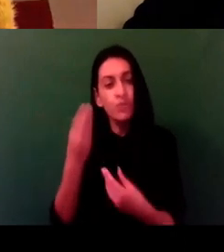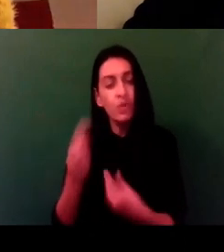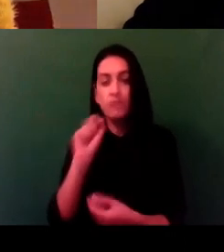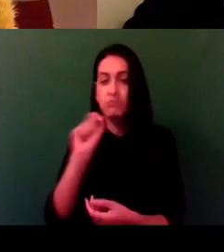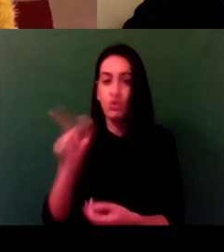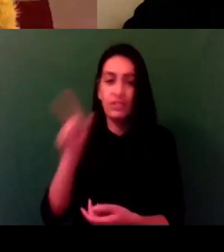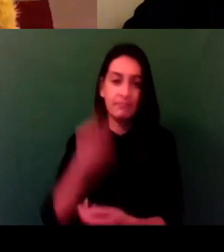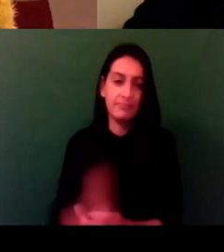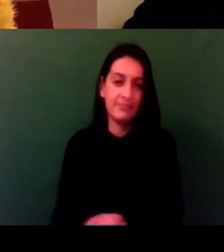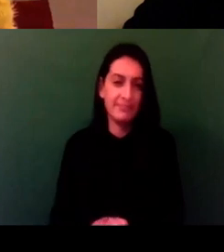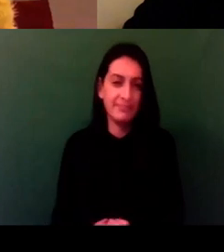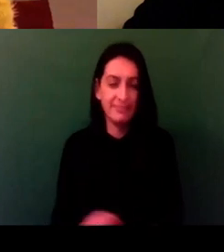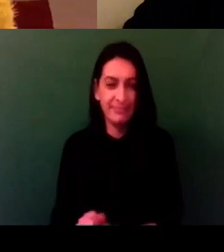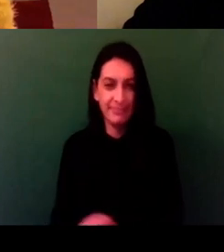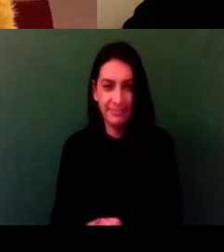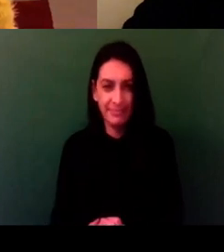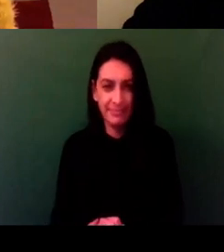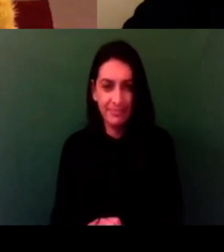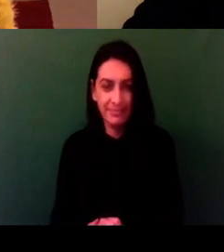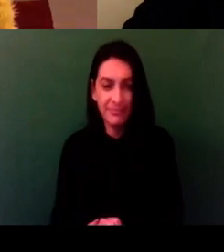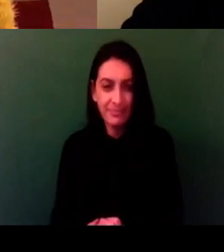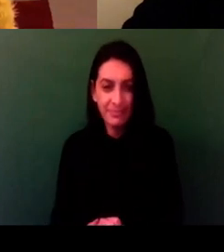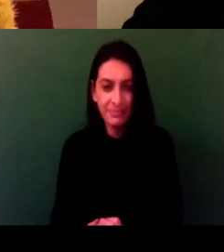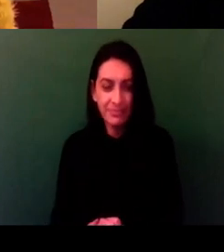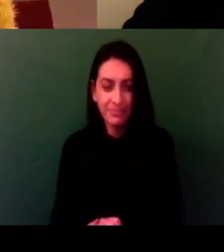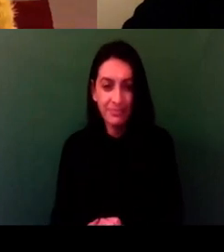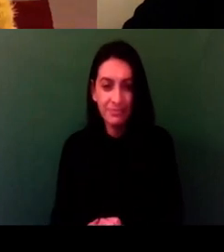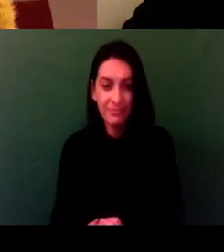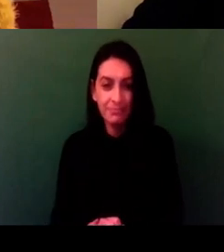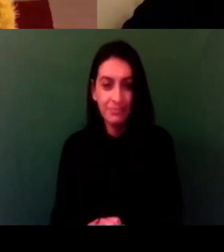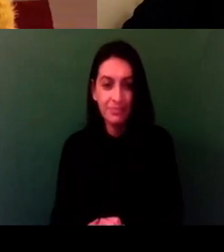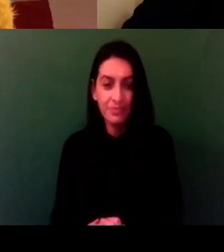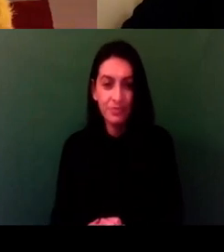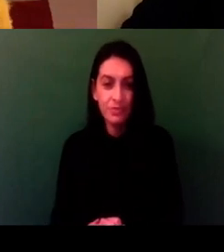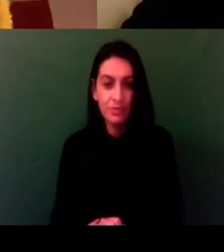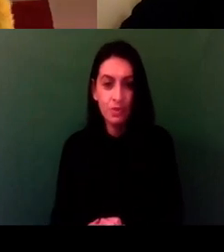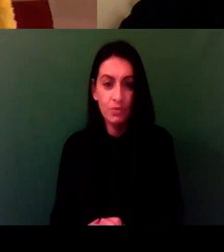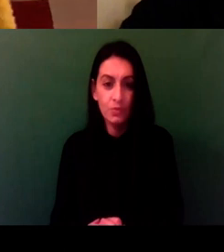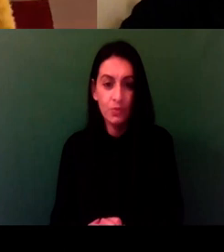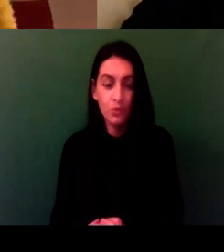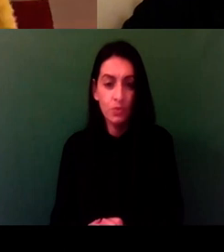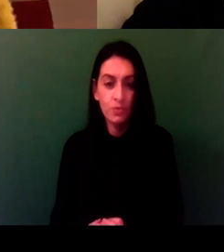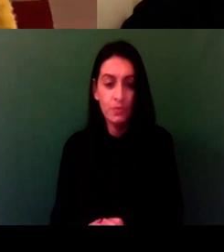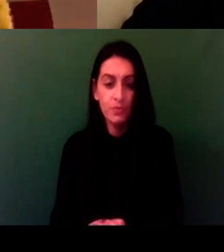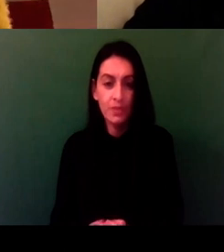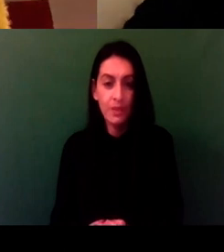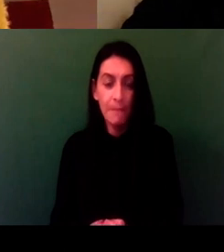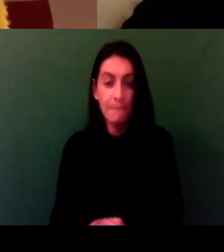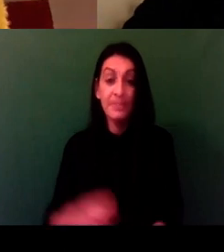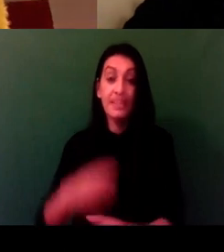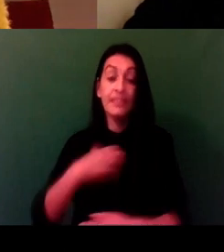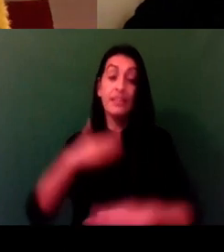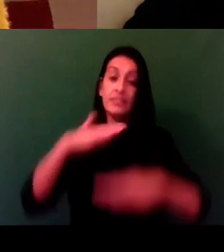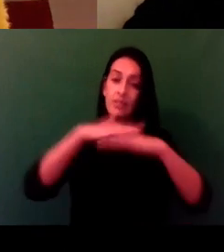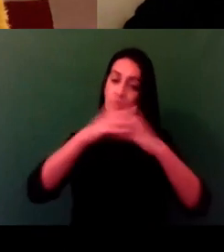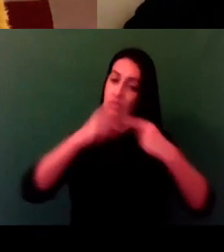ve bu yani ben son olarak gerçekten böylesi bir yani kendi kamusal alanımızı kendimizin birlikte